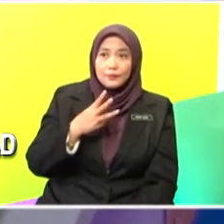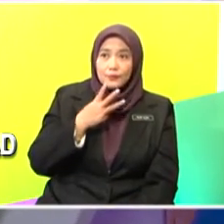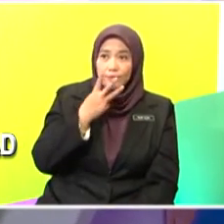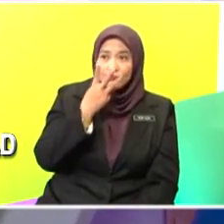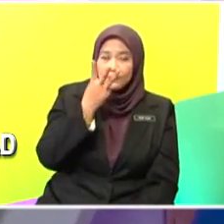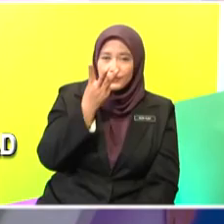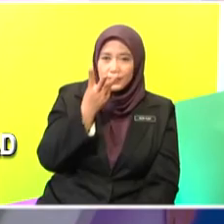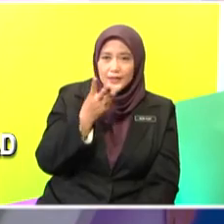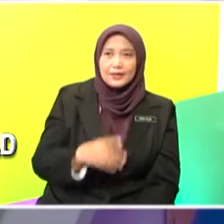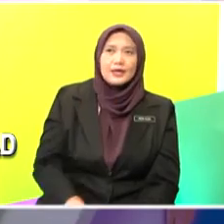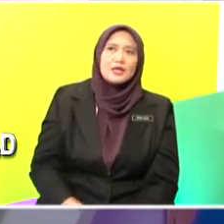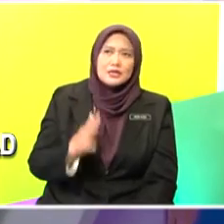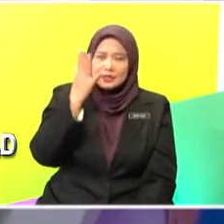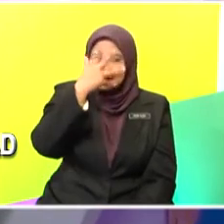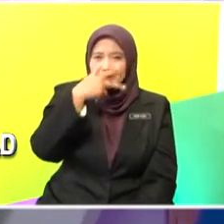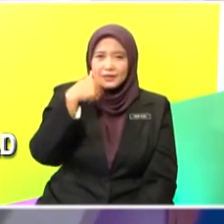Okey.